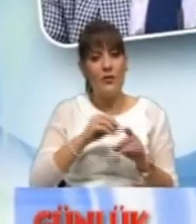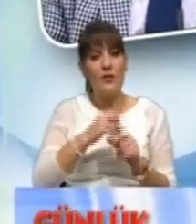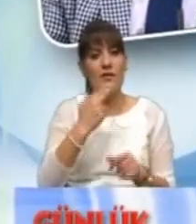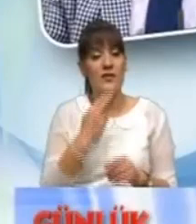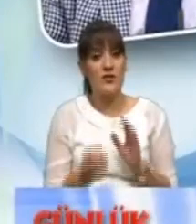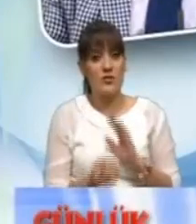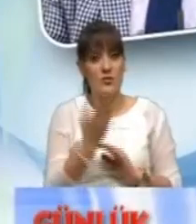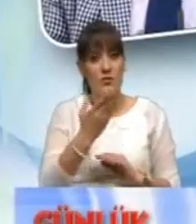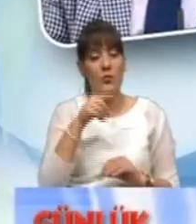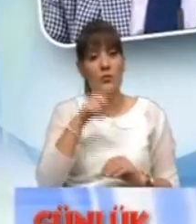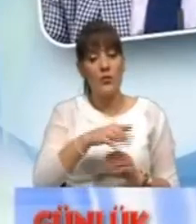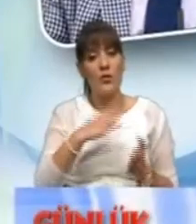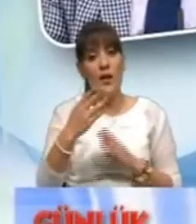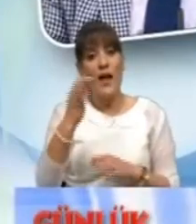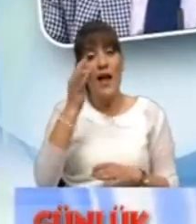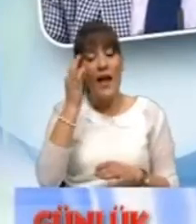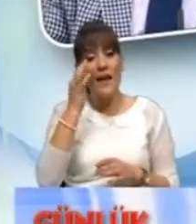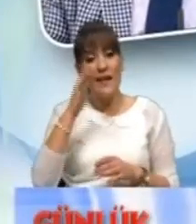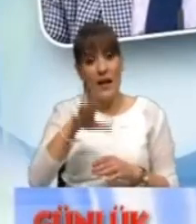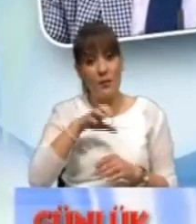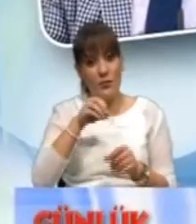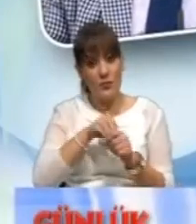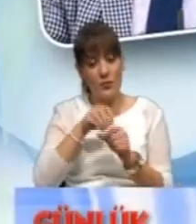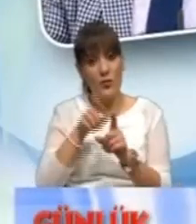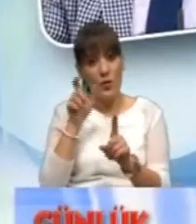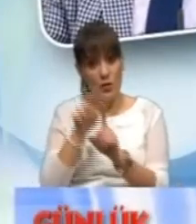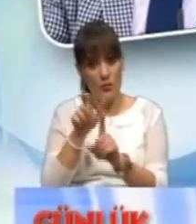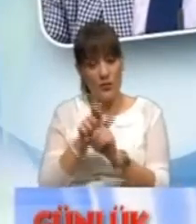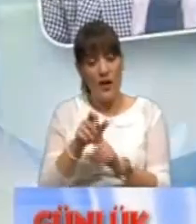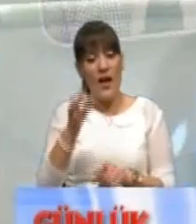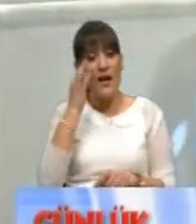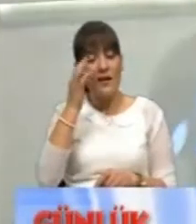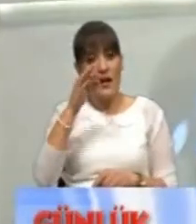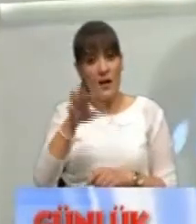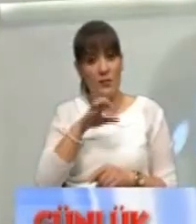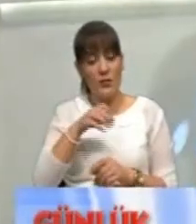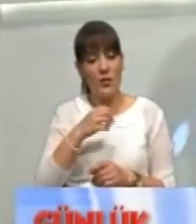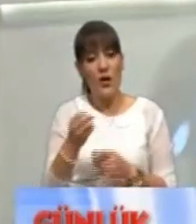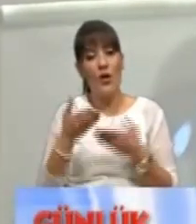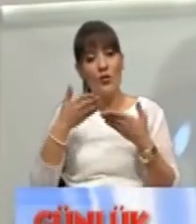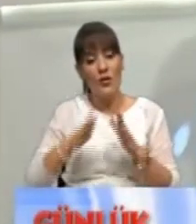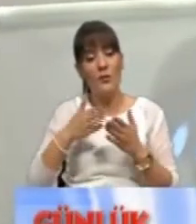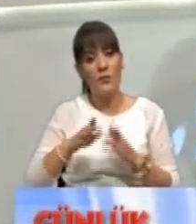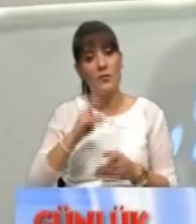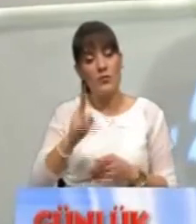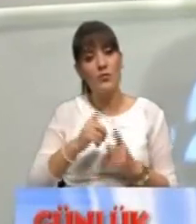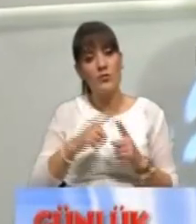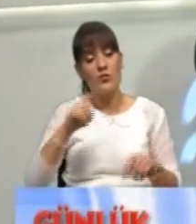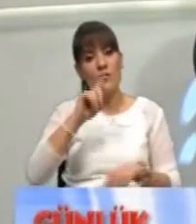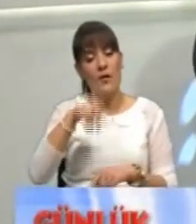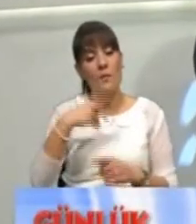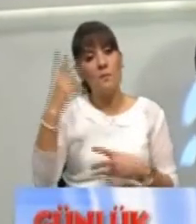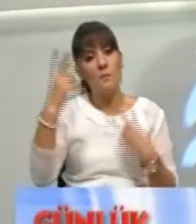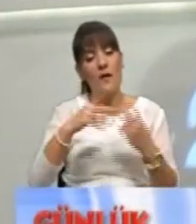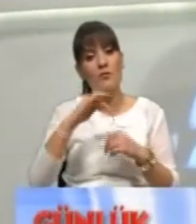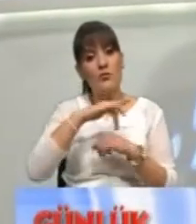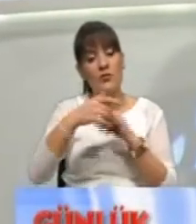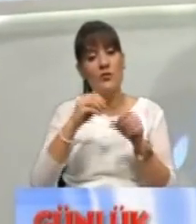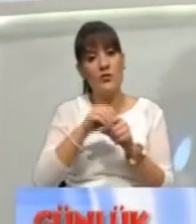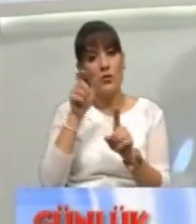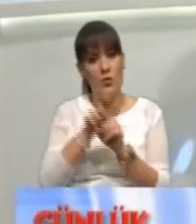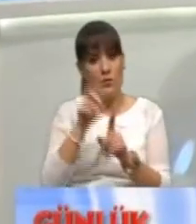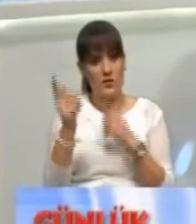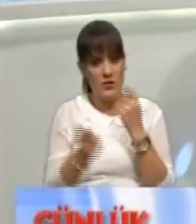çıkıyor. Bu yönüyle de erkek bireylerin korunması, erkek bireylerin üretilmesine yönelik de uzun vadede ya da bazı ülkelerde